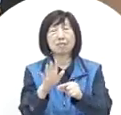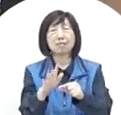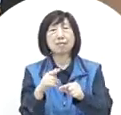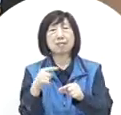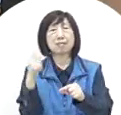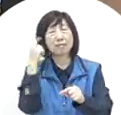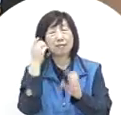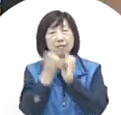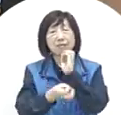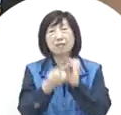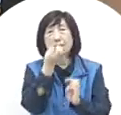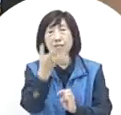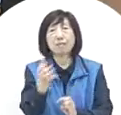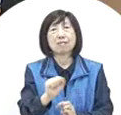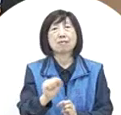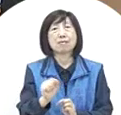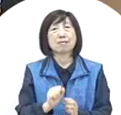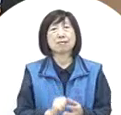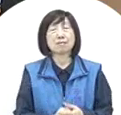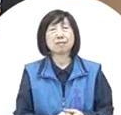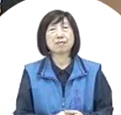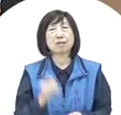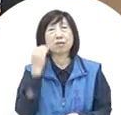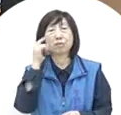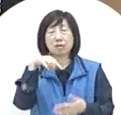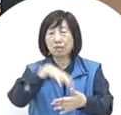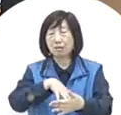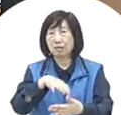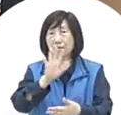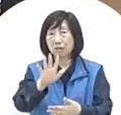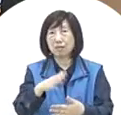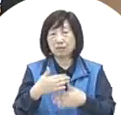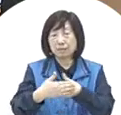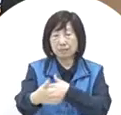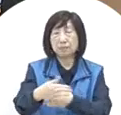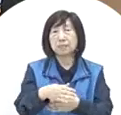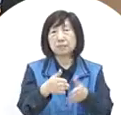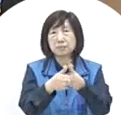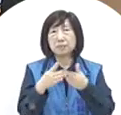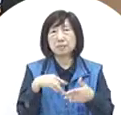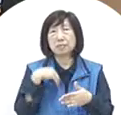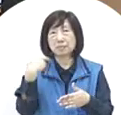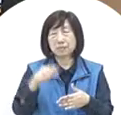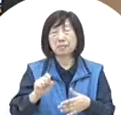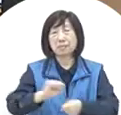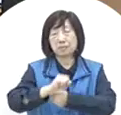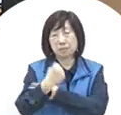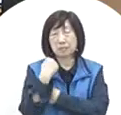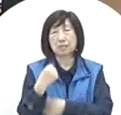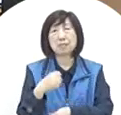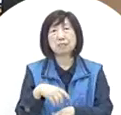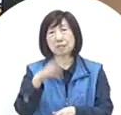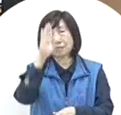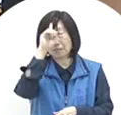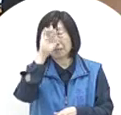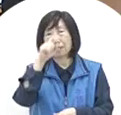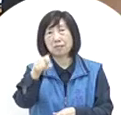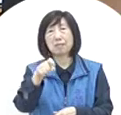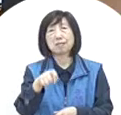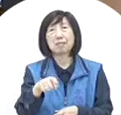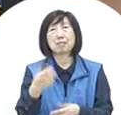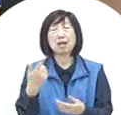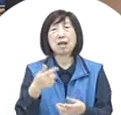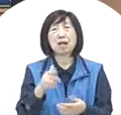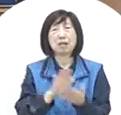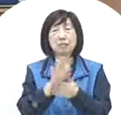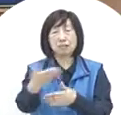太多的细节。 对。 那可是如果这里面的过程里面有需要我们警方在精进的地方，会后请议员把这个案子资料给我，